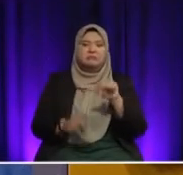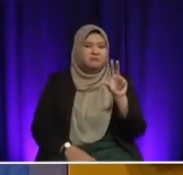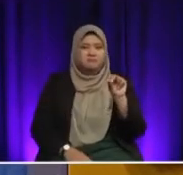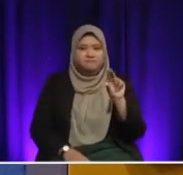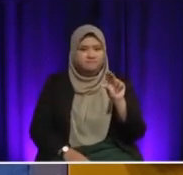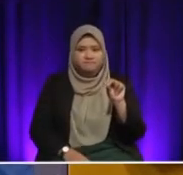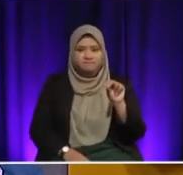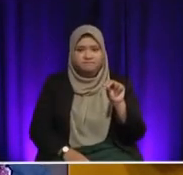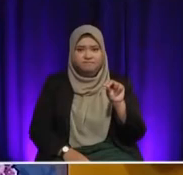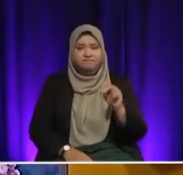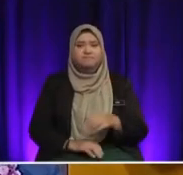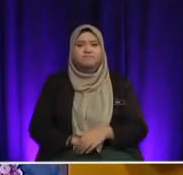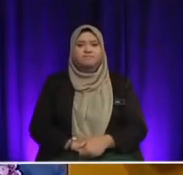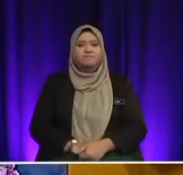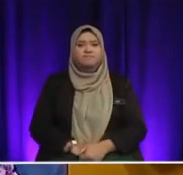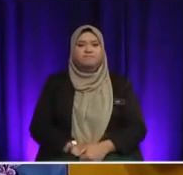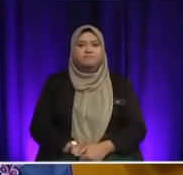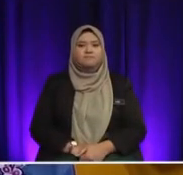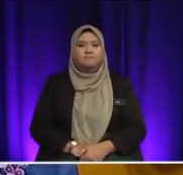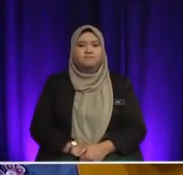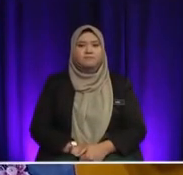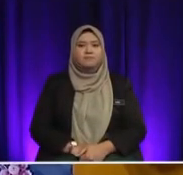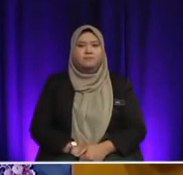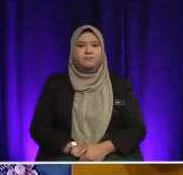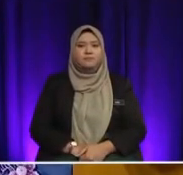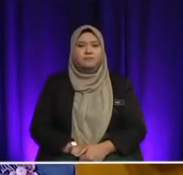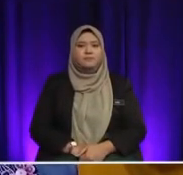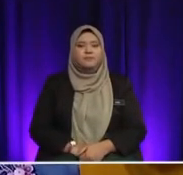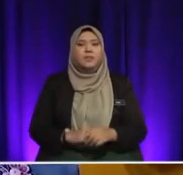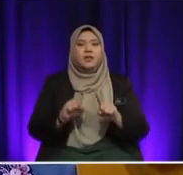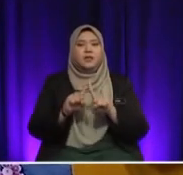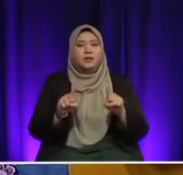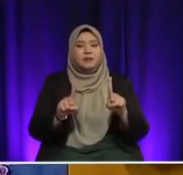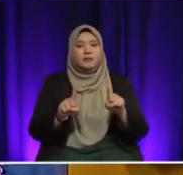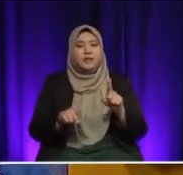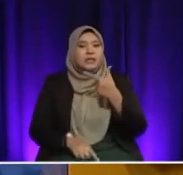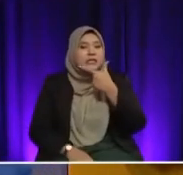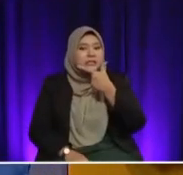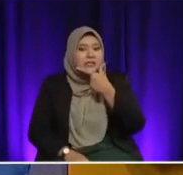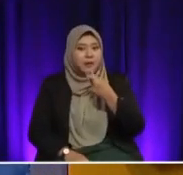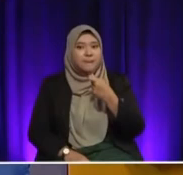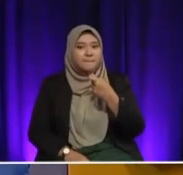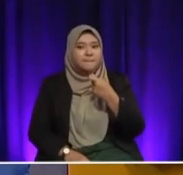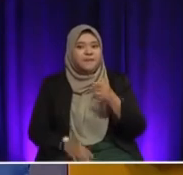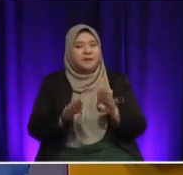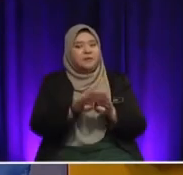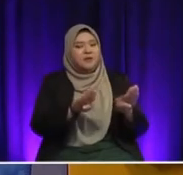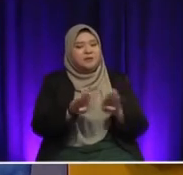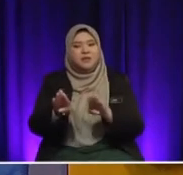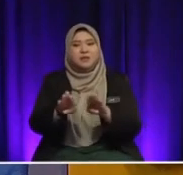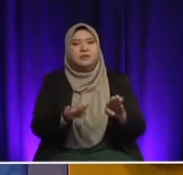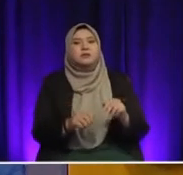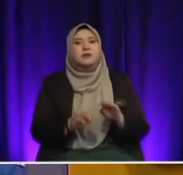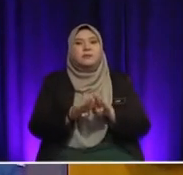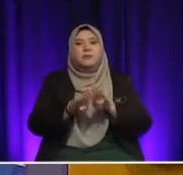Betul. Ada orang kata pedas tu sedap. Ya. Ada orang kata pedas tu tak sedap. Betul. Ada orang dia kata dia suka makan tom